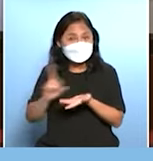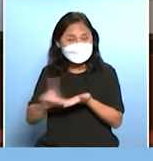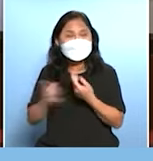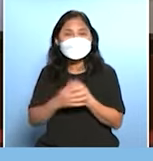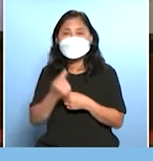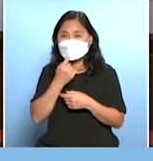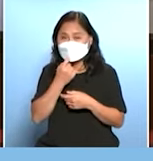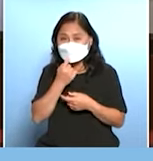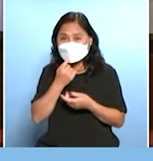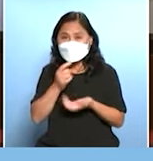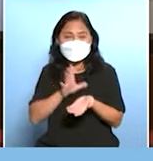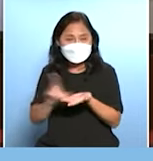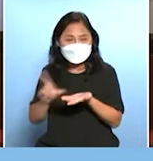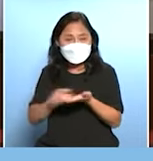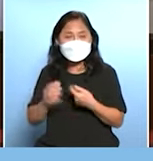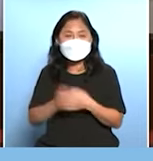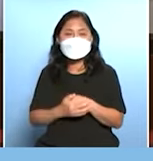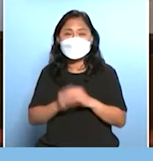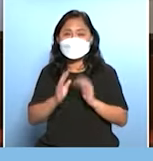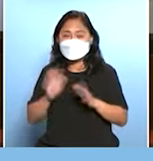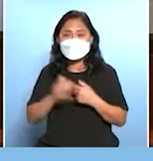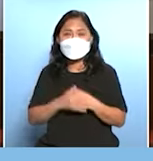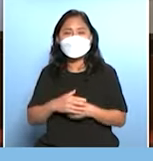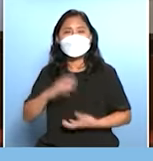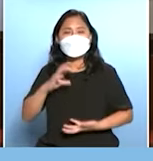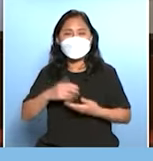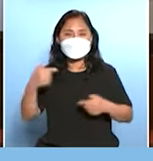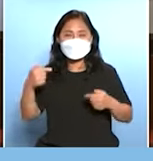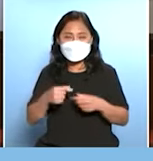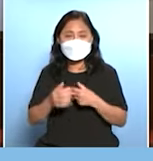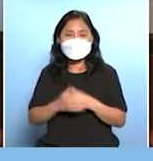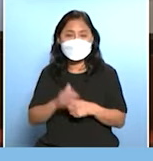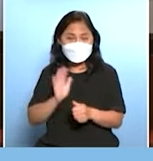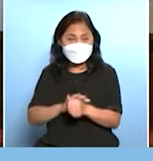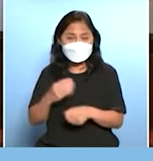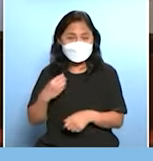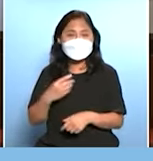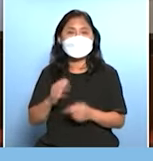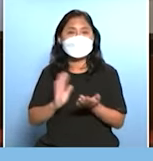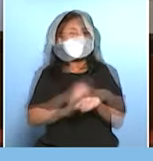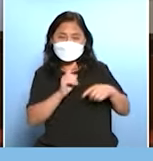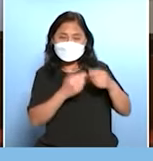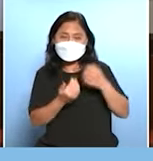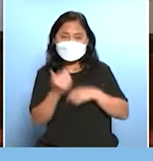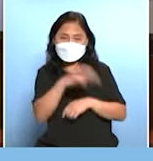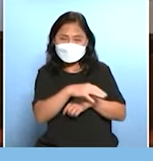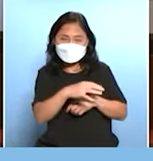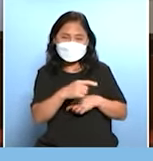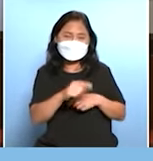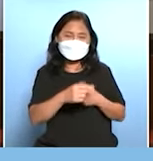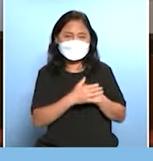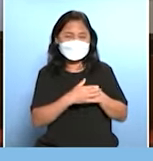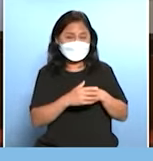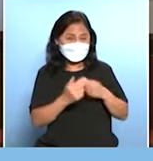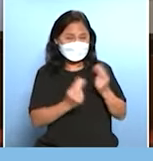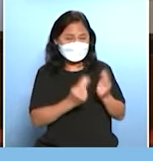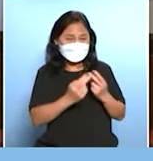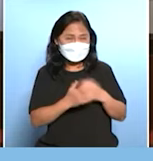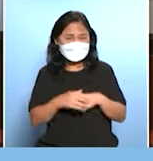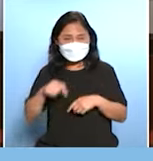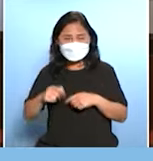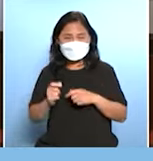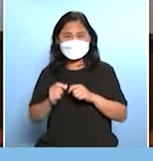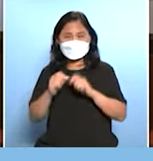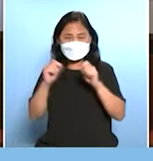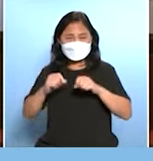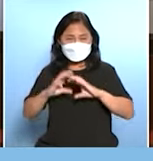減壓，幫助病人盡快獲得治療，減輕他們所受的痛苦。跨境醫療重點是在